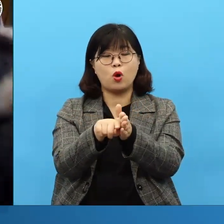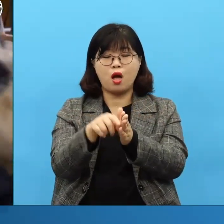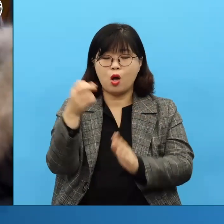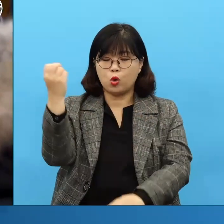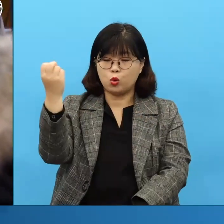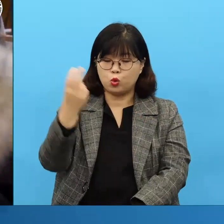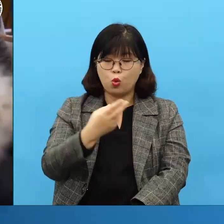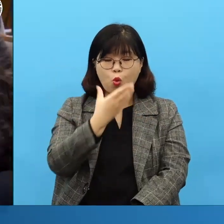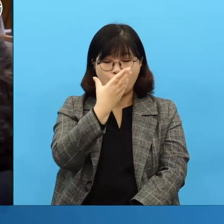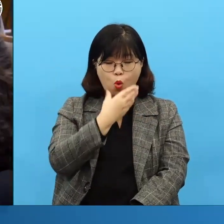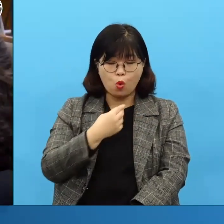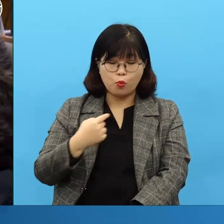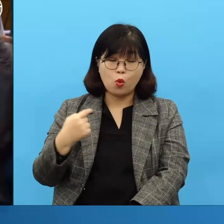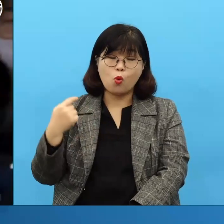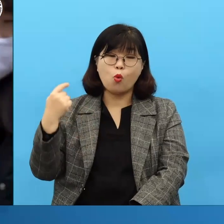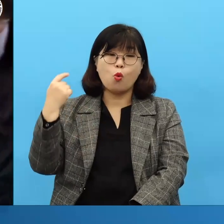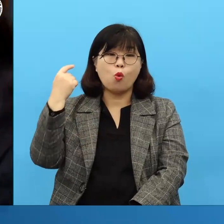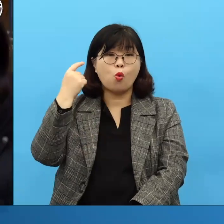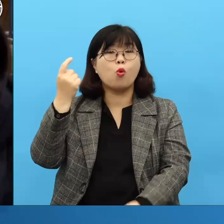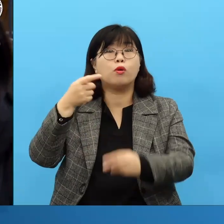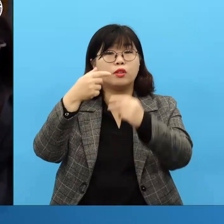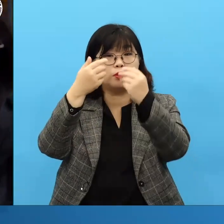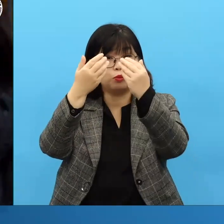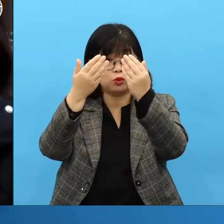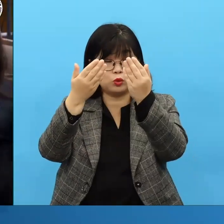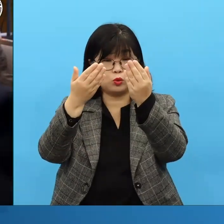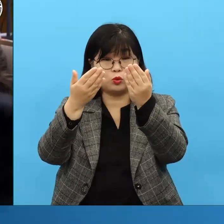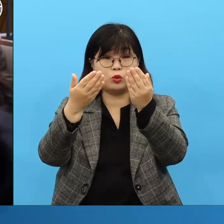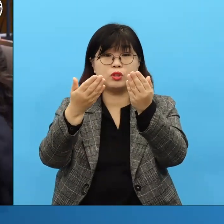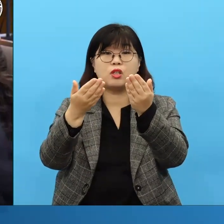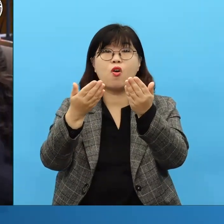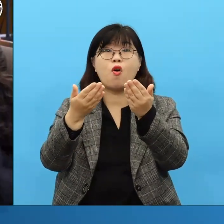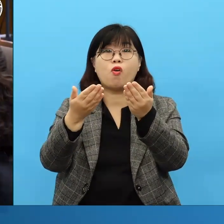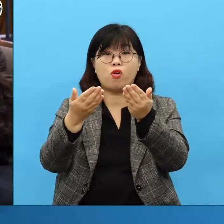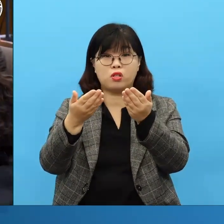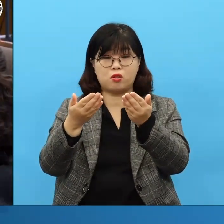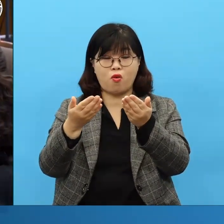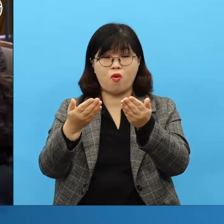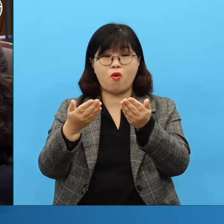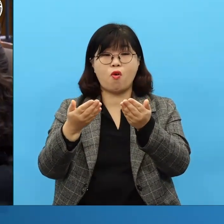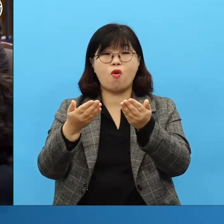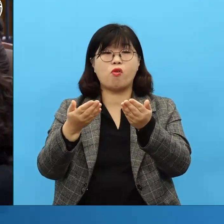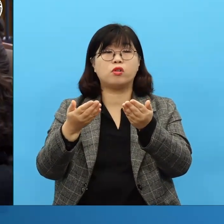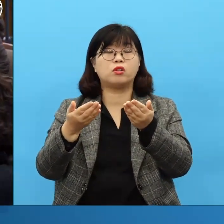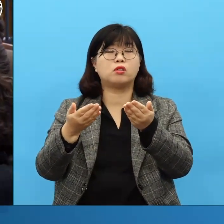믿음과 또 복음 주셔서